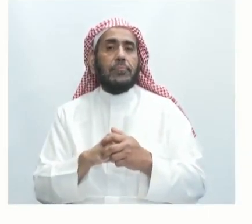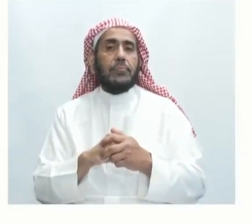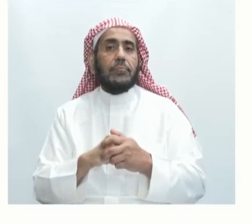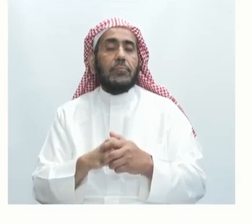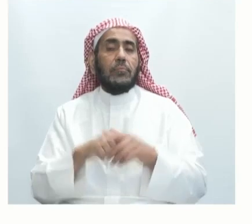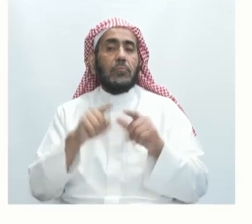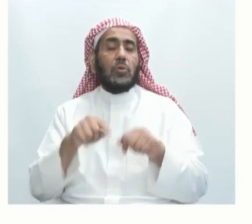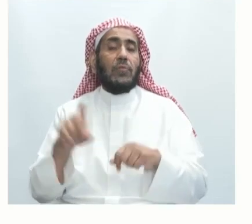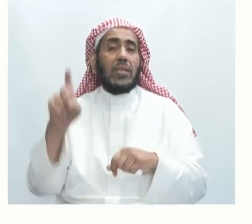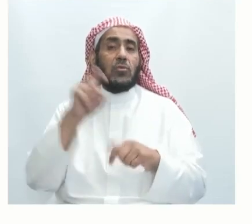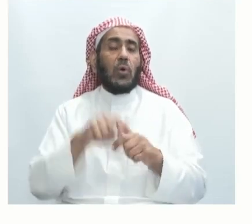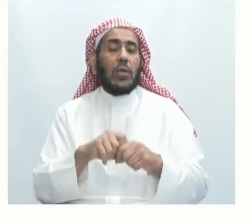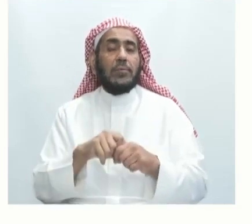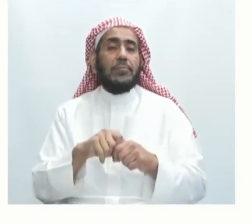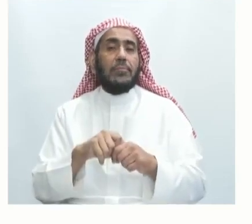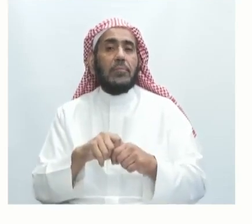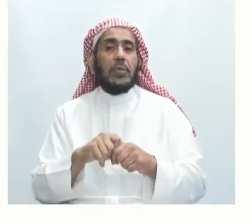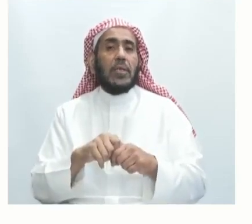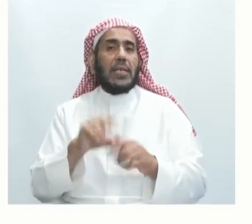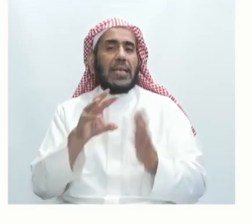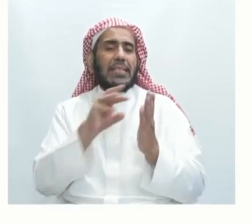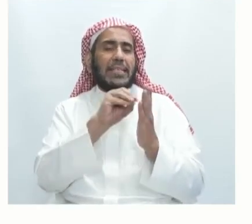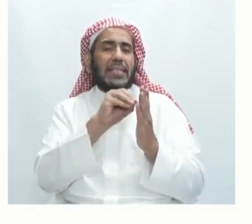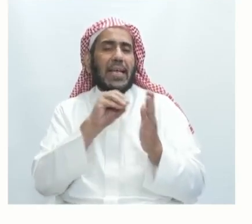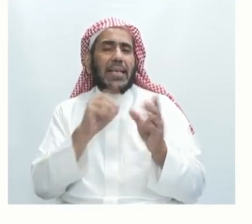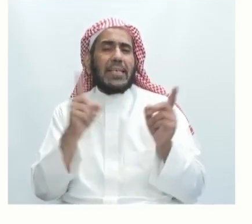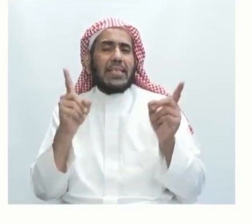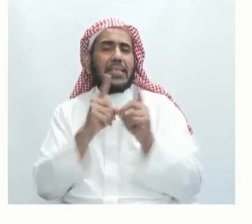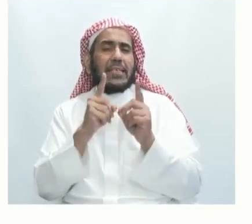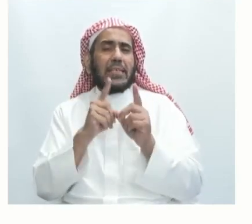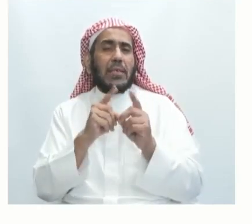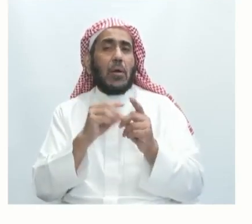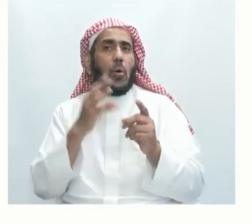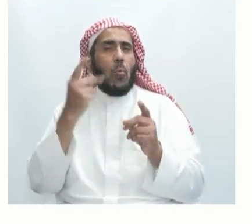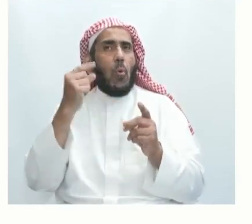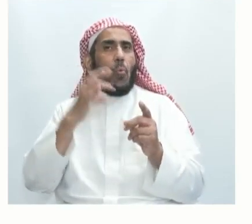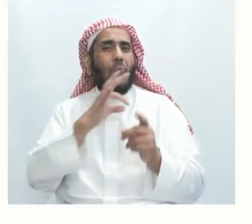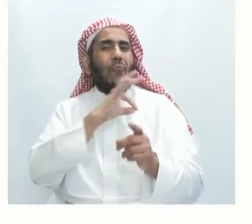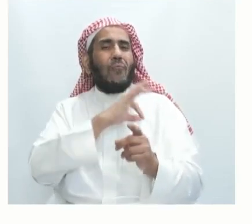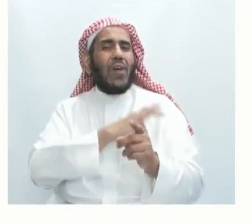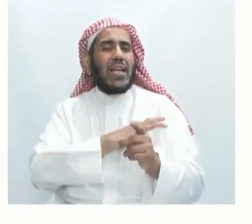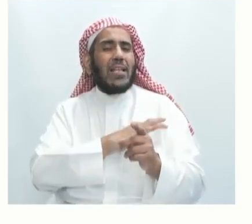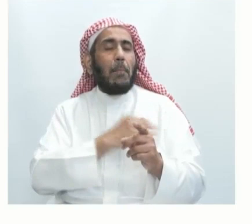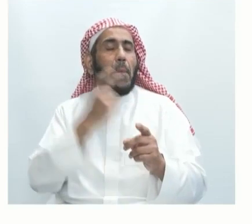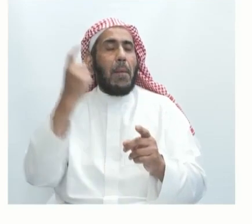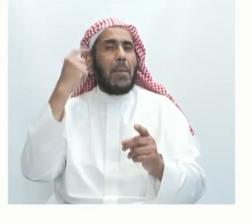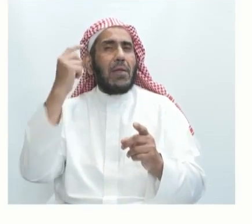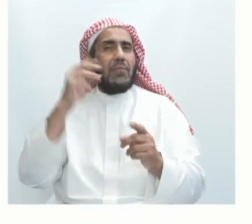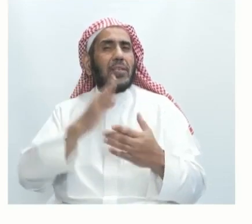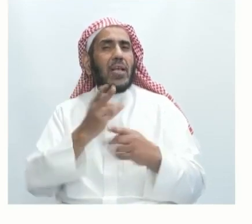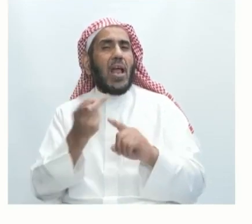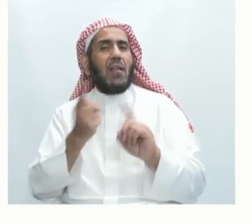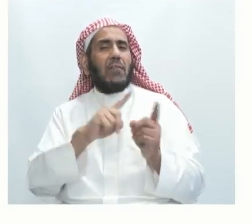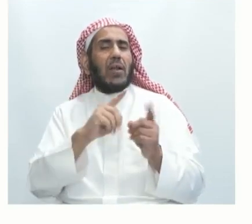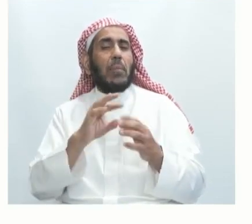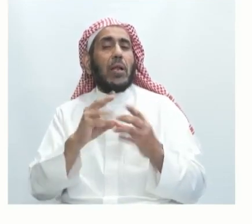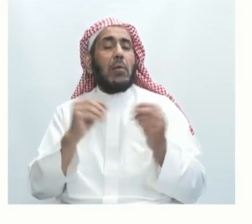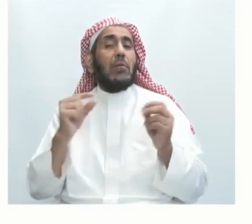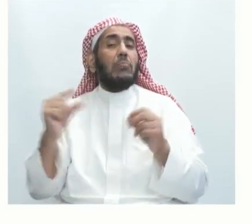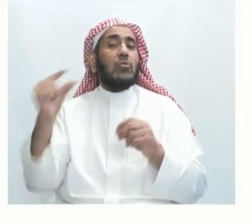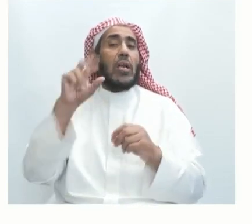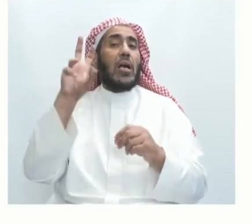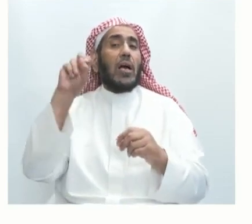هنا في هذا السؤال استخلص من نتائج المستفاده من معرفه الفرق بين مصطلح القانون